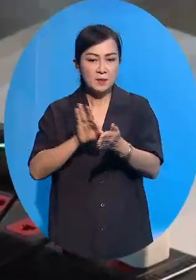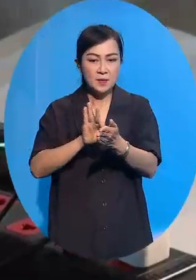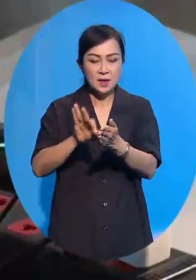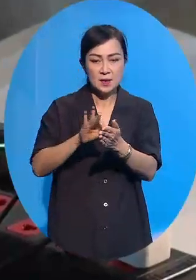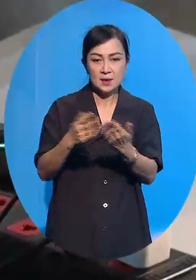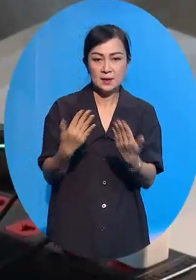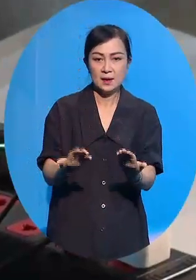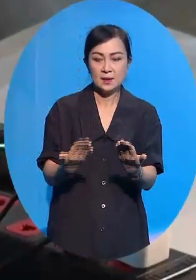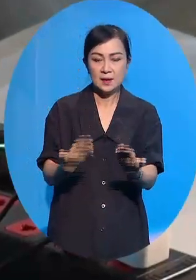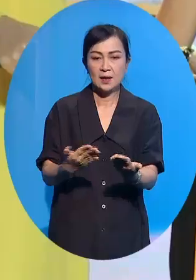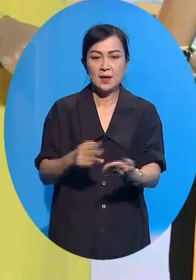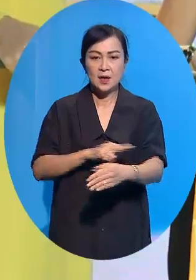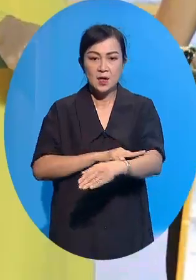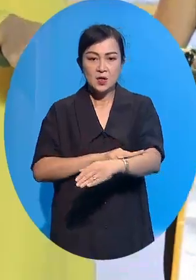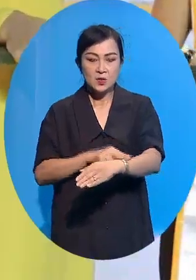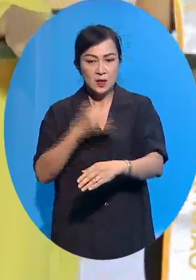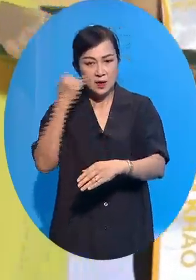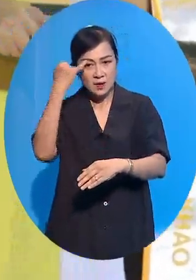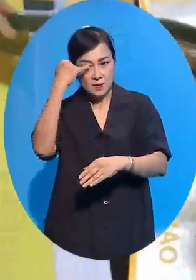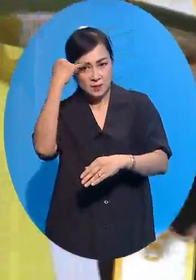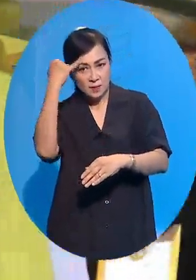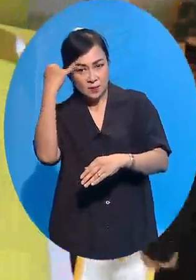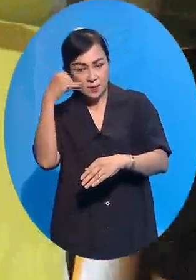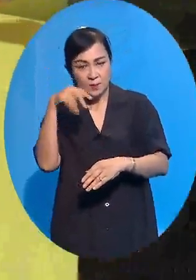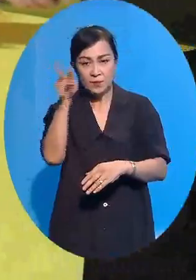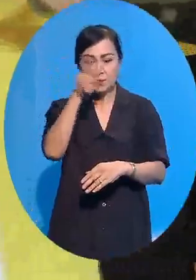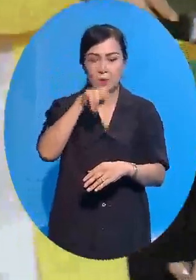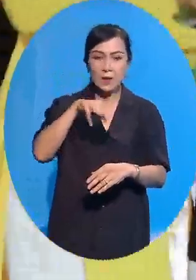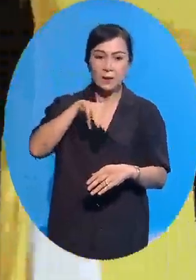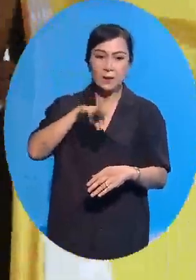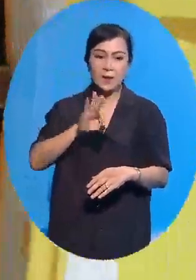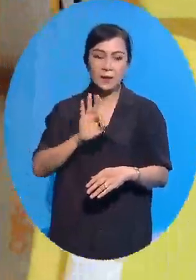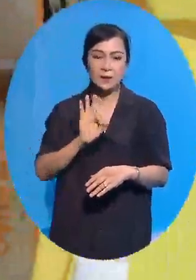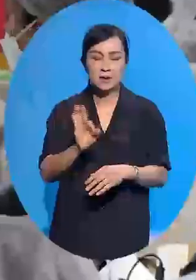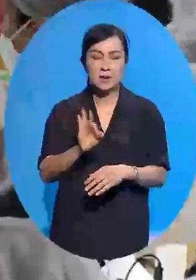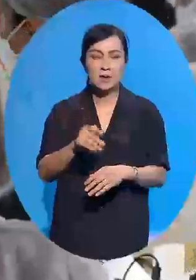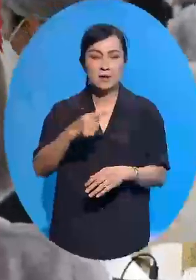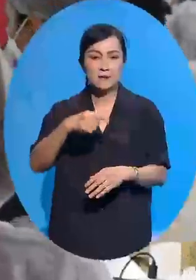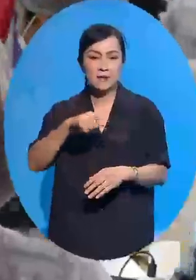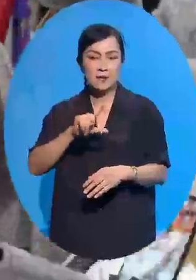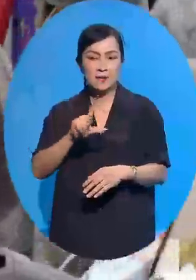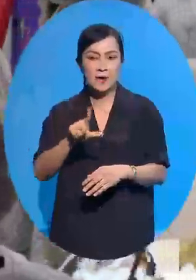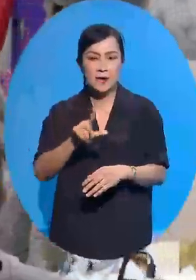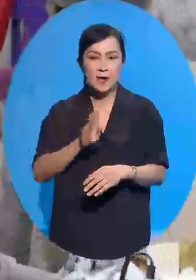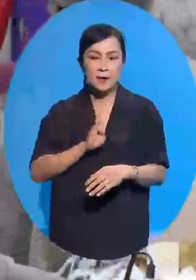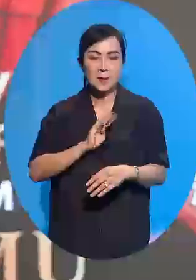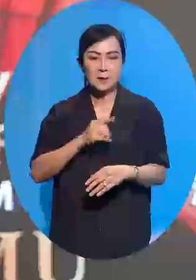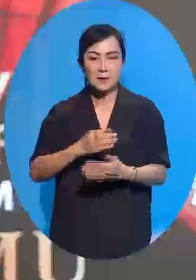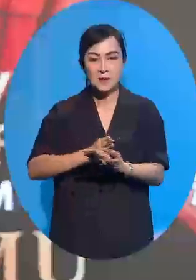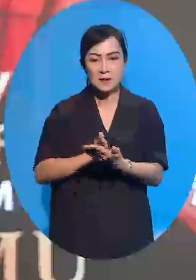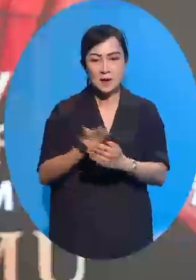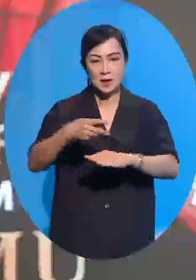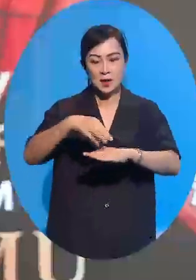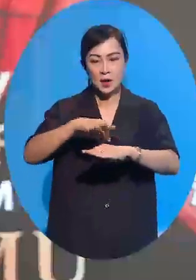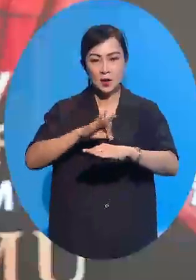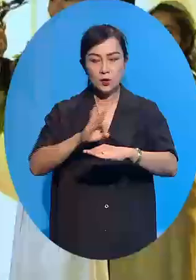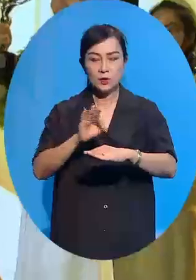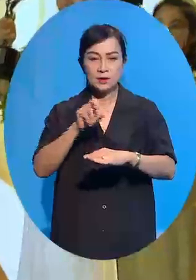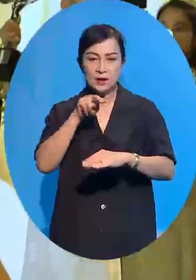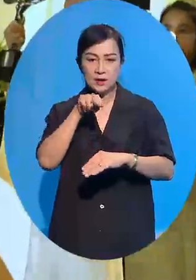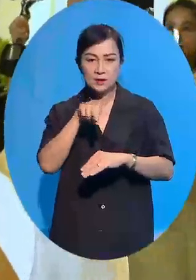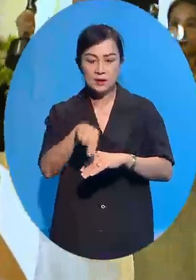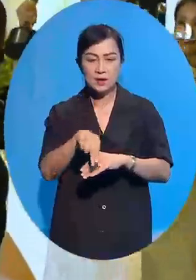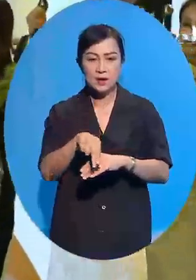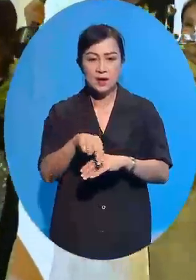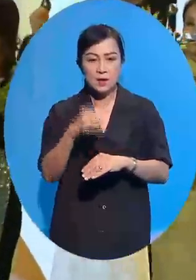nay. Là chuyên gia trong ngành phun xăm thẩm mỹ tại Việt Nam, Master PMU Phước Lai, giám khảo của chương trình chia sẻ kỹ thuật AS Technique